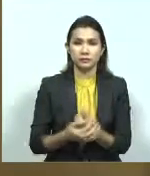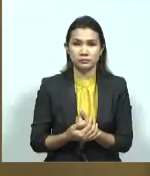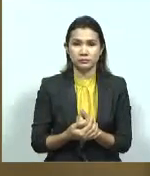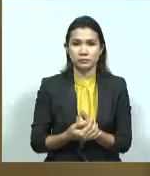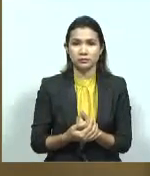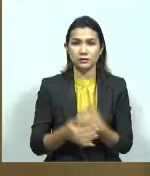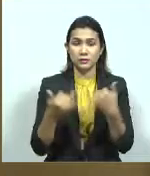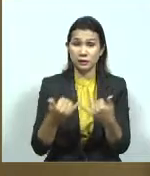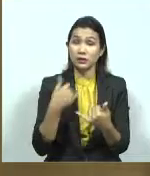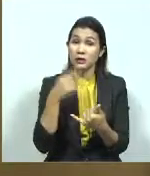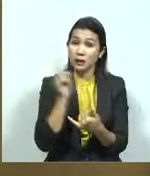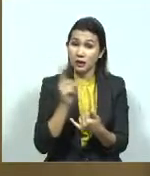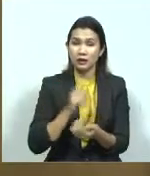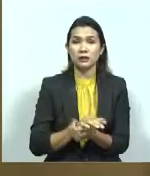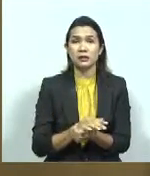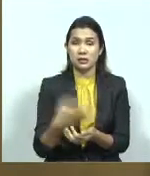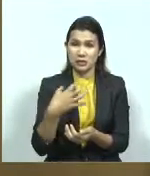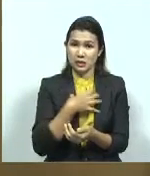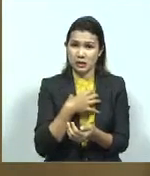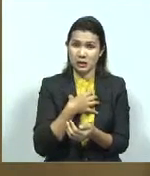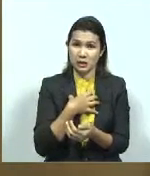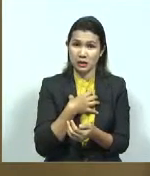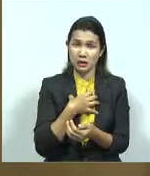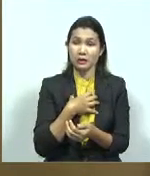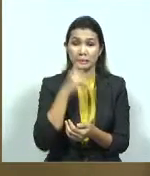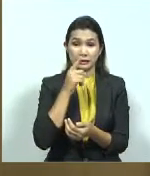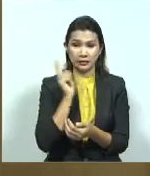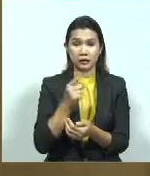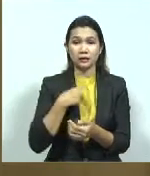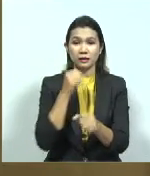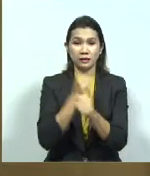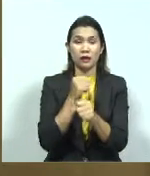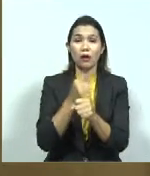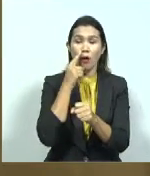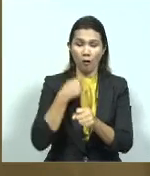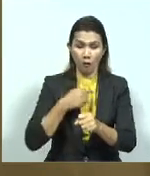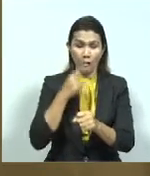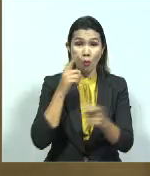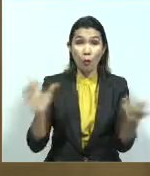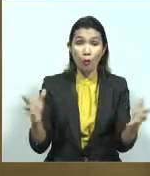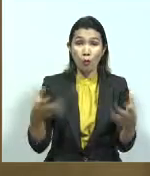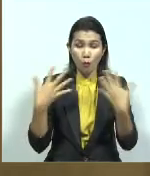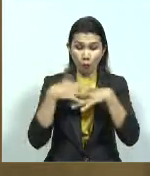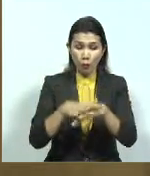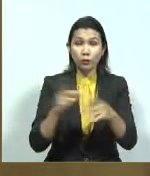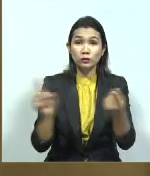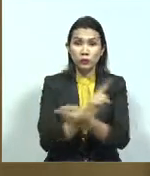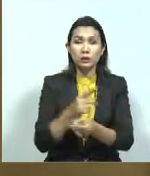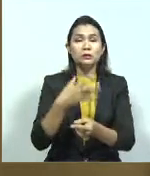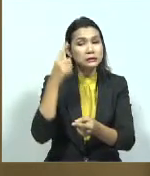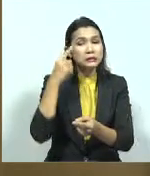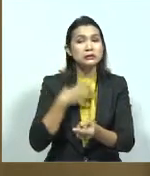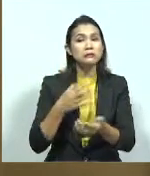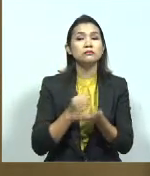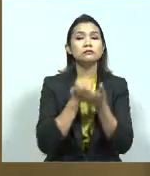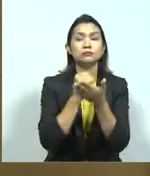มีความเห็นว่าอยากในฐานะที่เป็นคนหนึ่งของสังคมแล้วอาจจะพอช่วยอะไรได้บ้างนะฮะก็เ